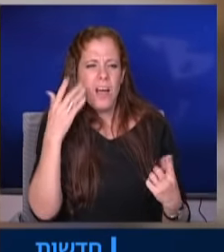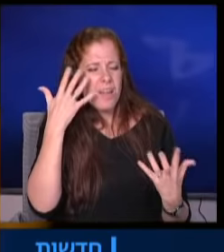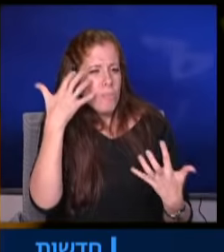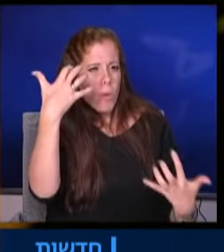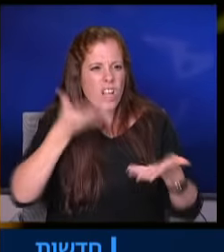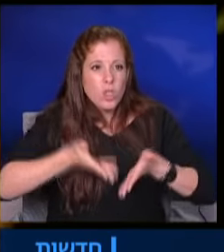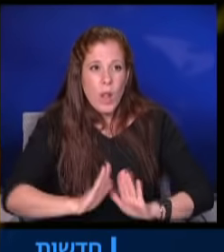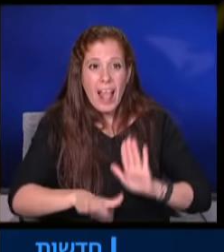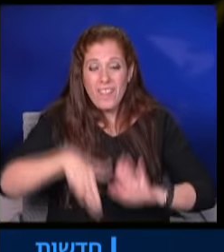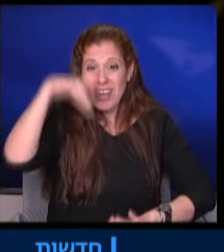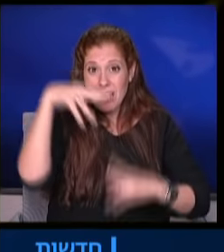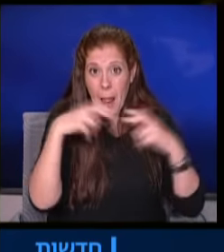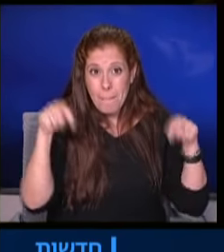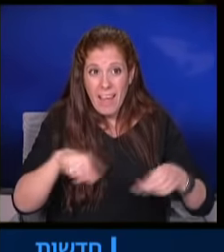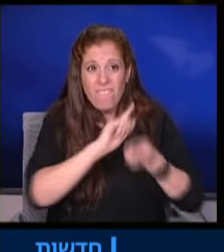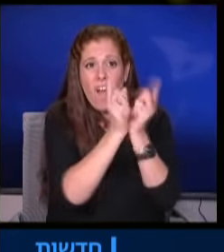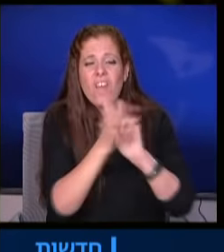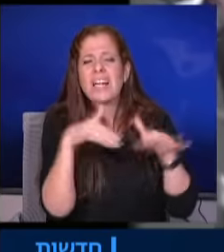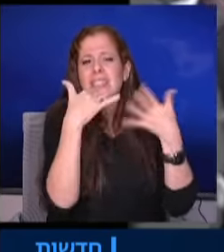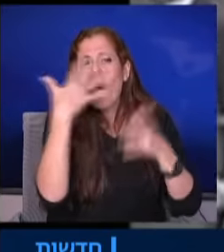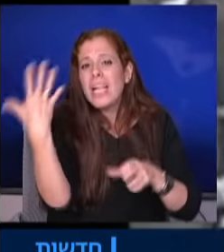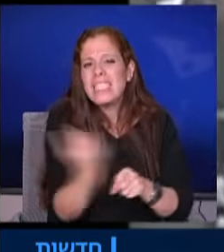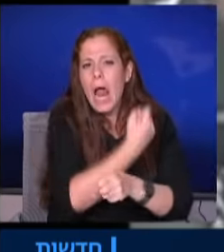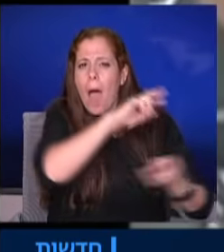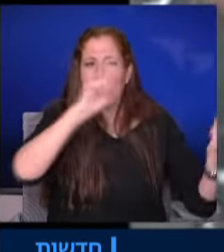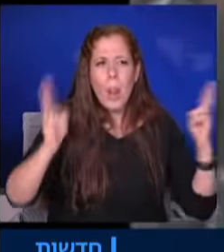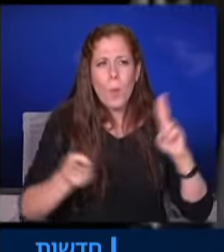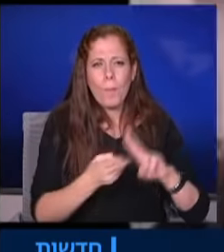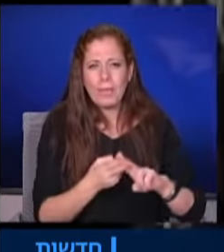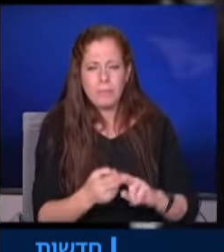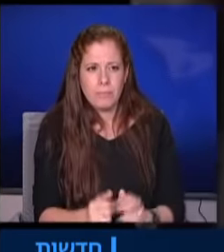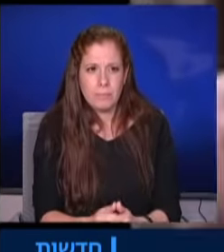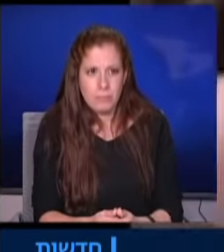בעיר והפך לסיפור הצלחה בינלאומי.